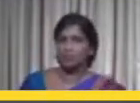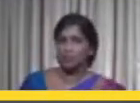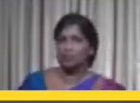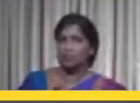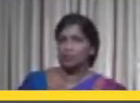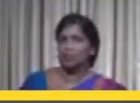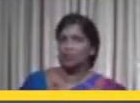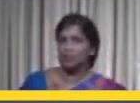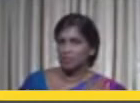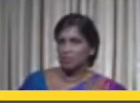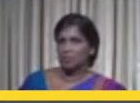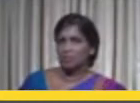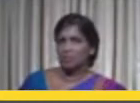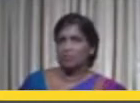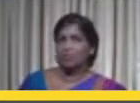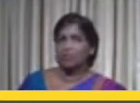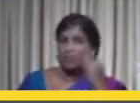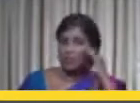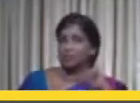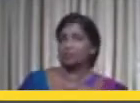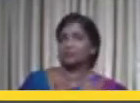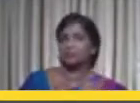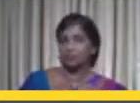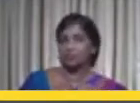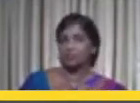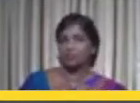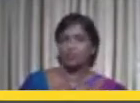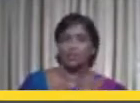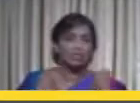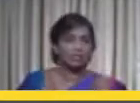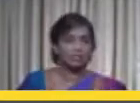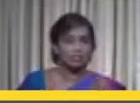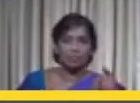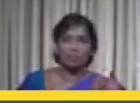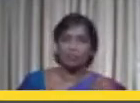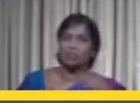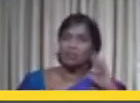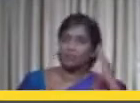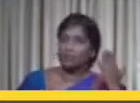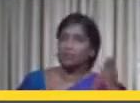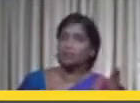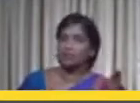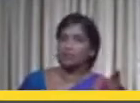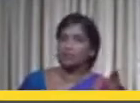क्रियात्मक कांता संसदे अणु एक सभापति तुम्हें मैं विशेषम